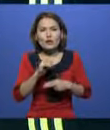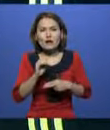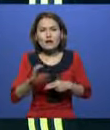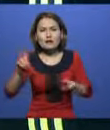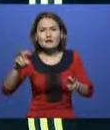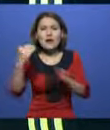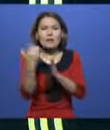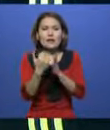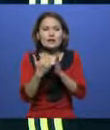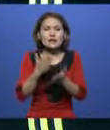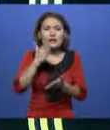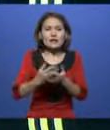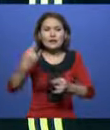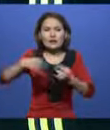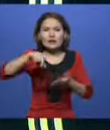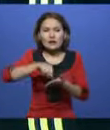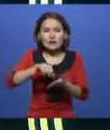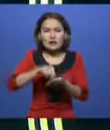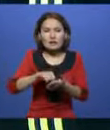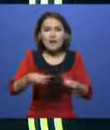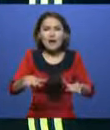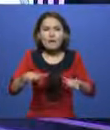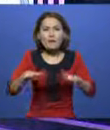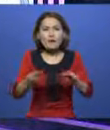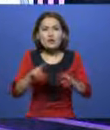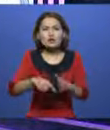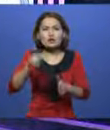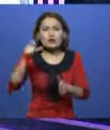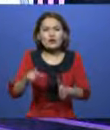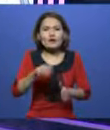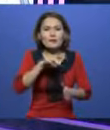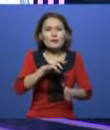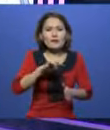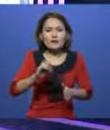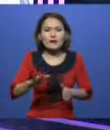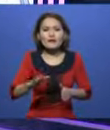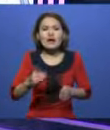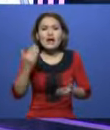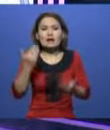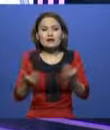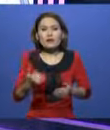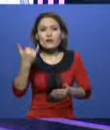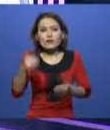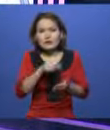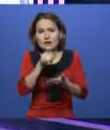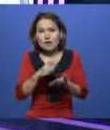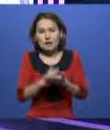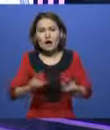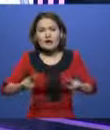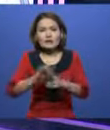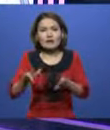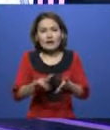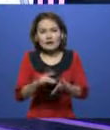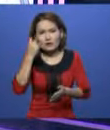эфирге шығады. Хабар қонағы парламент мәжілісінің депутаты Мейрам Бегентаев. Қояр сауалдарыңыз болса, астанадағы 55-37-10 байланыс